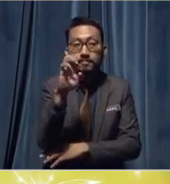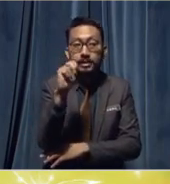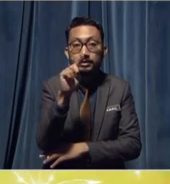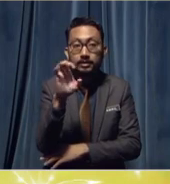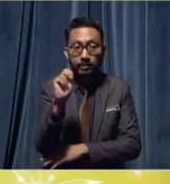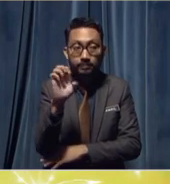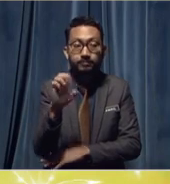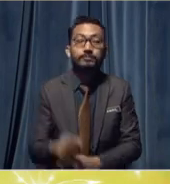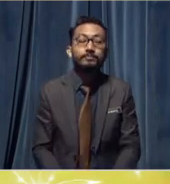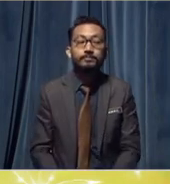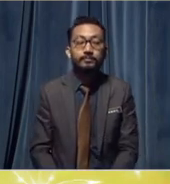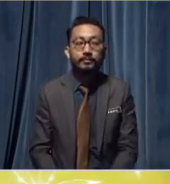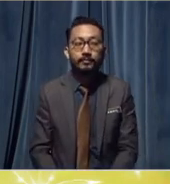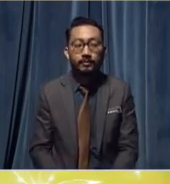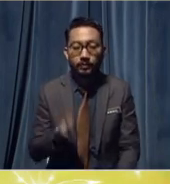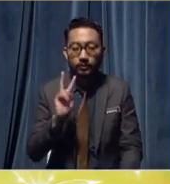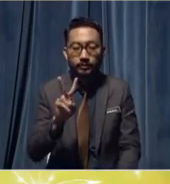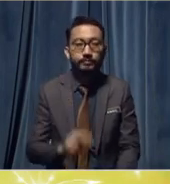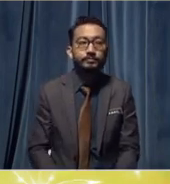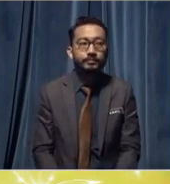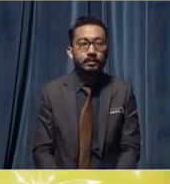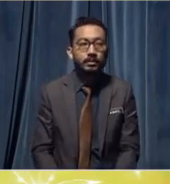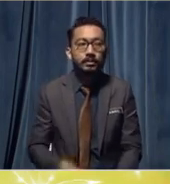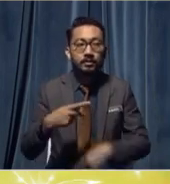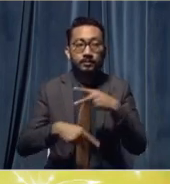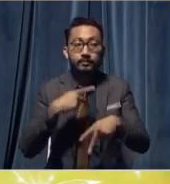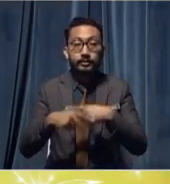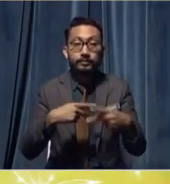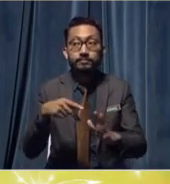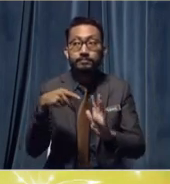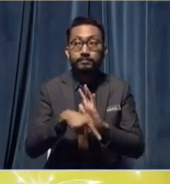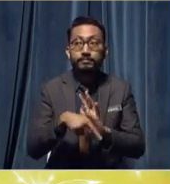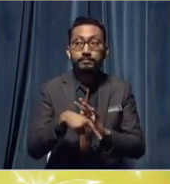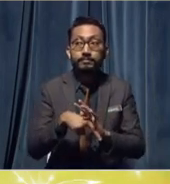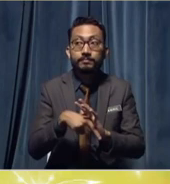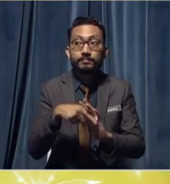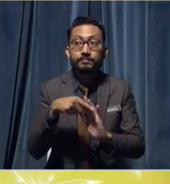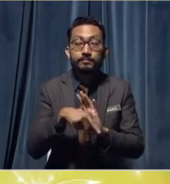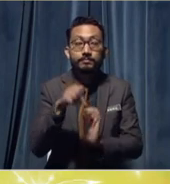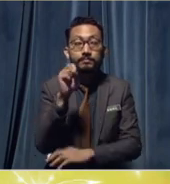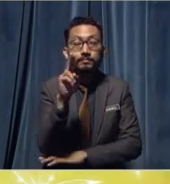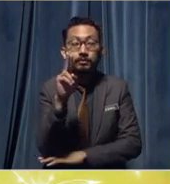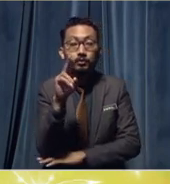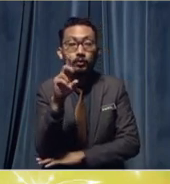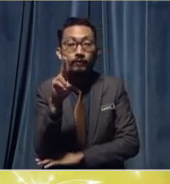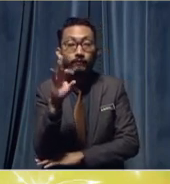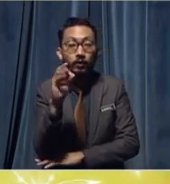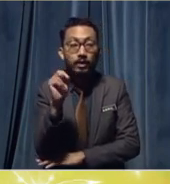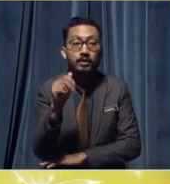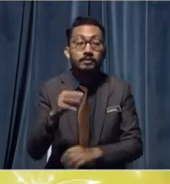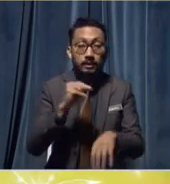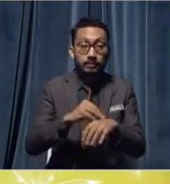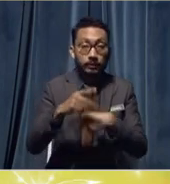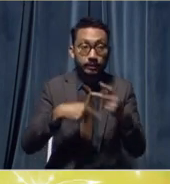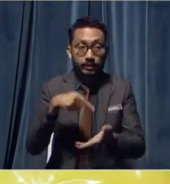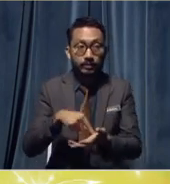benzina. Kedua, proses pensulfonan. Semasa proses ini,